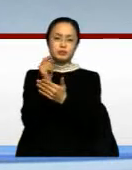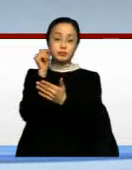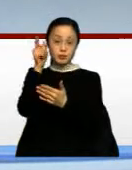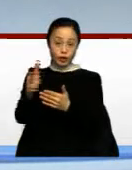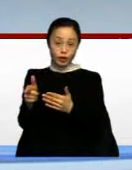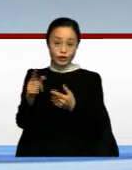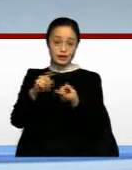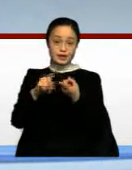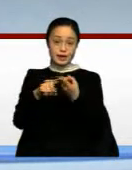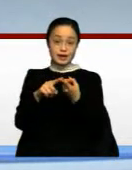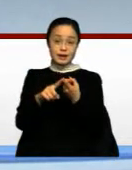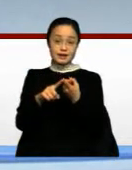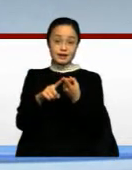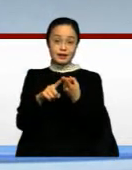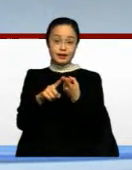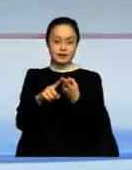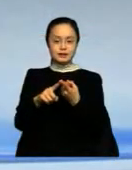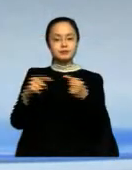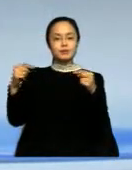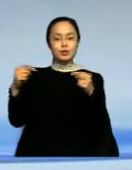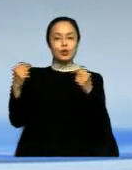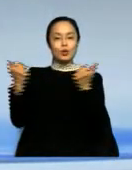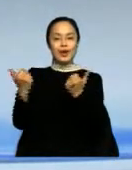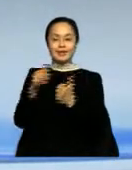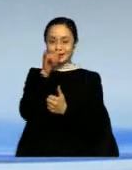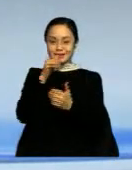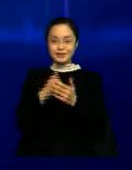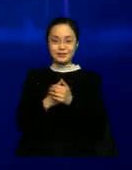기자가 김동규 경기도의원 을 만나봤습니다